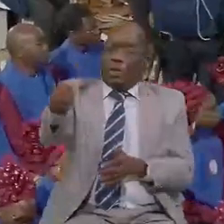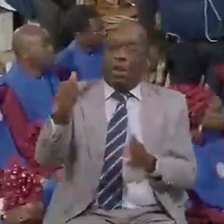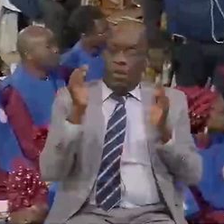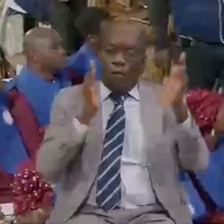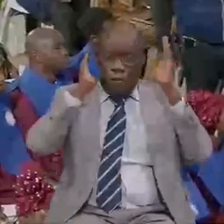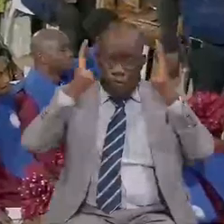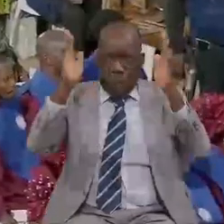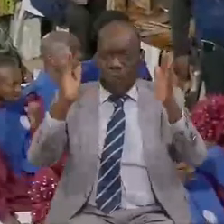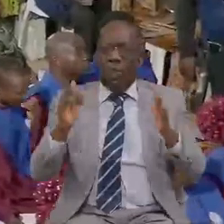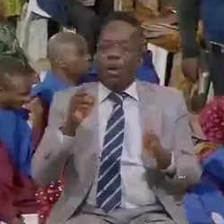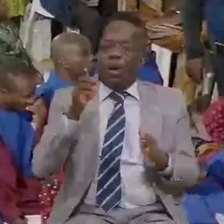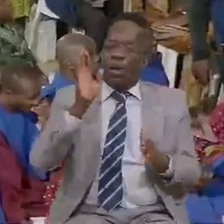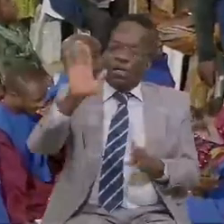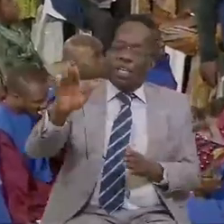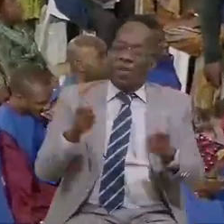de soi.